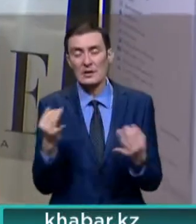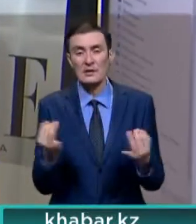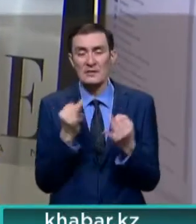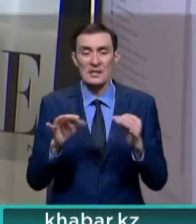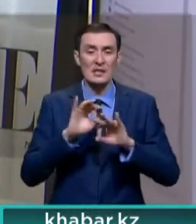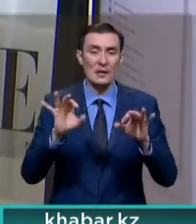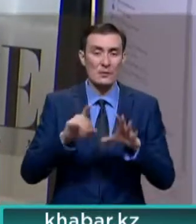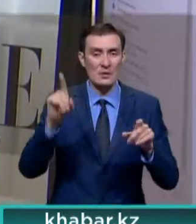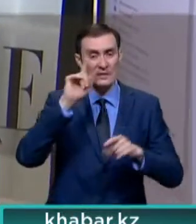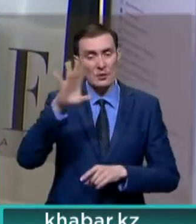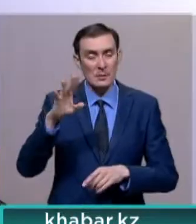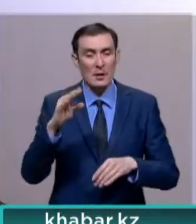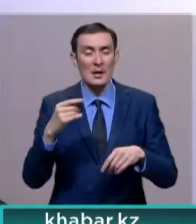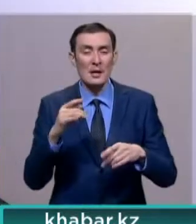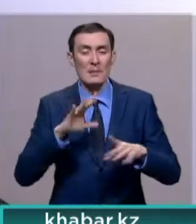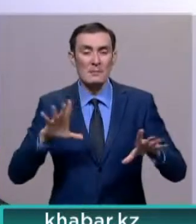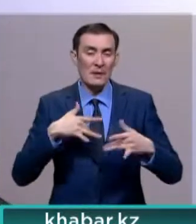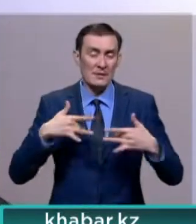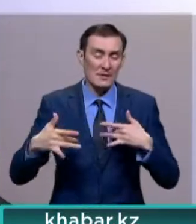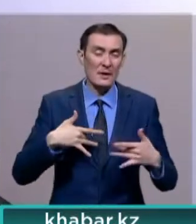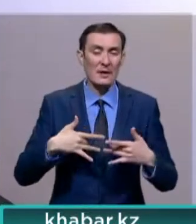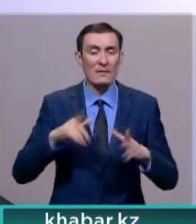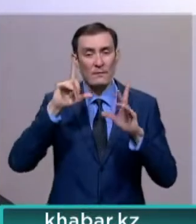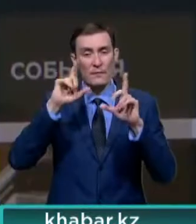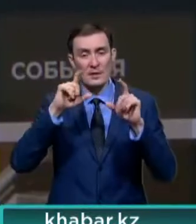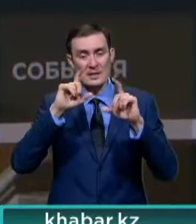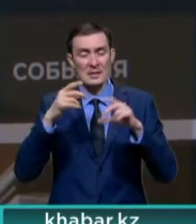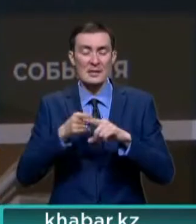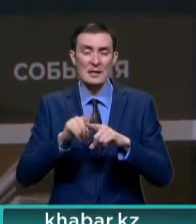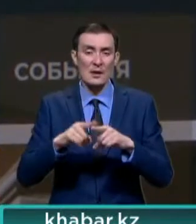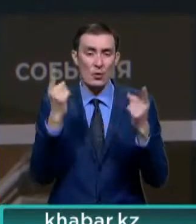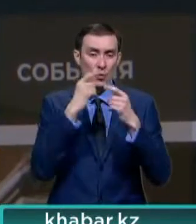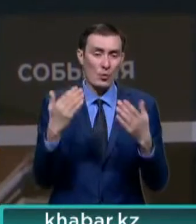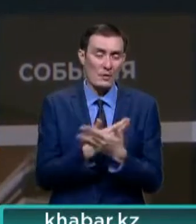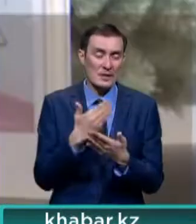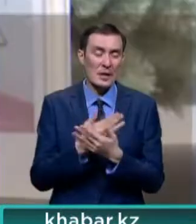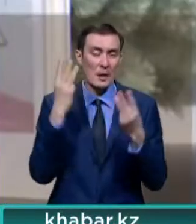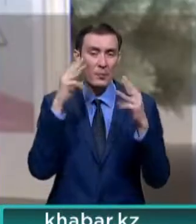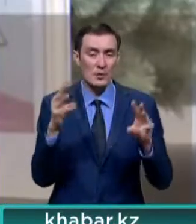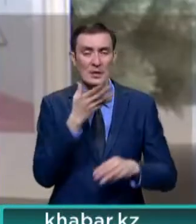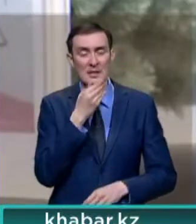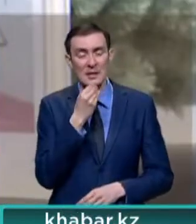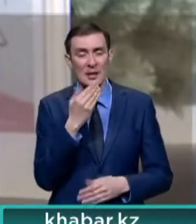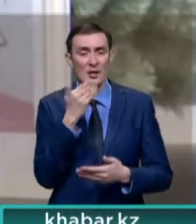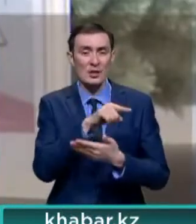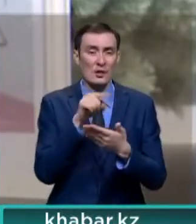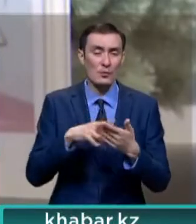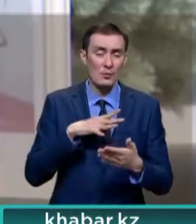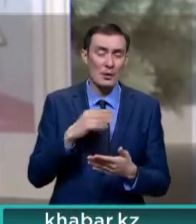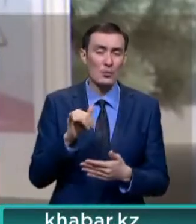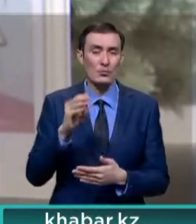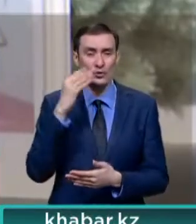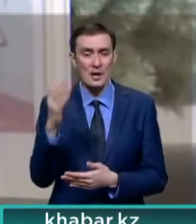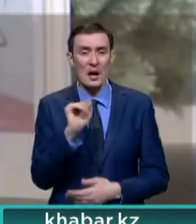эксклюзивные интервью со звездами шоу-бизнеса, первоклассные фотосессии и последние новости о моде и красоте. Мы брали интервью у таких интересных мужчин, как